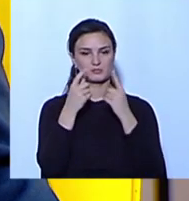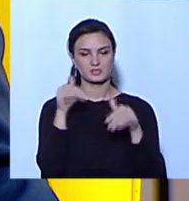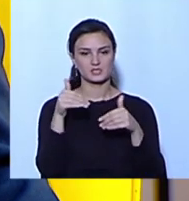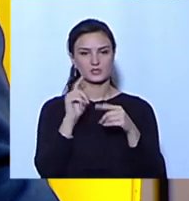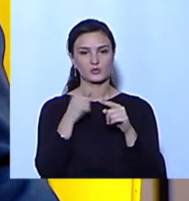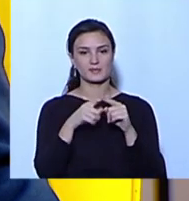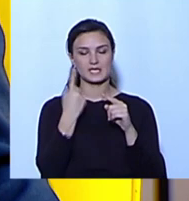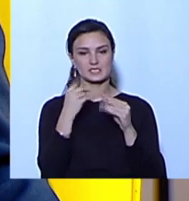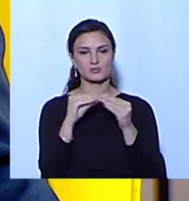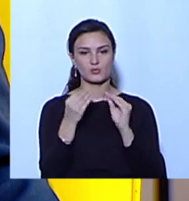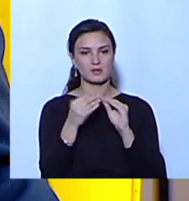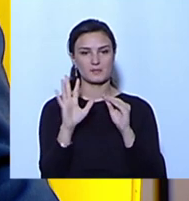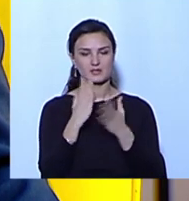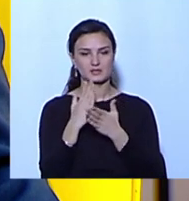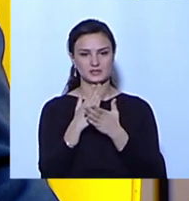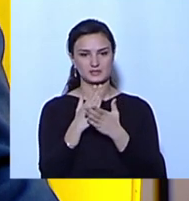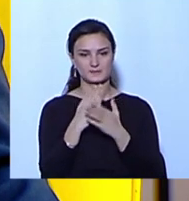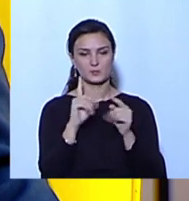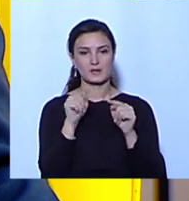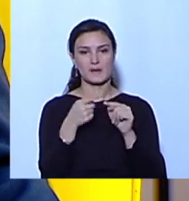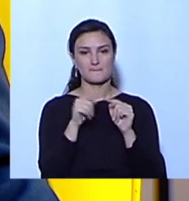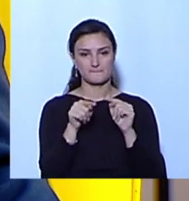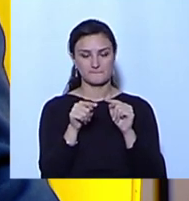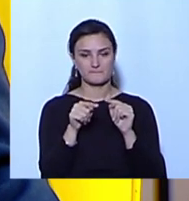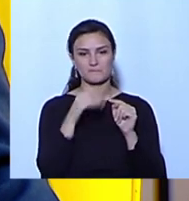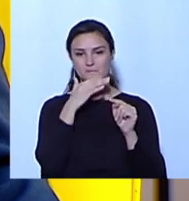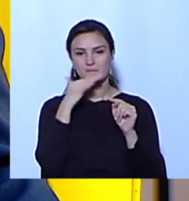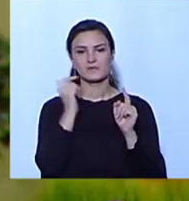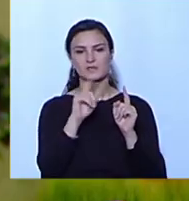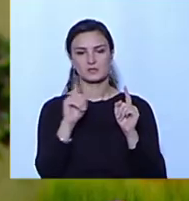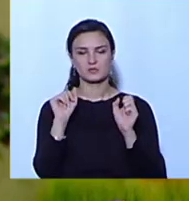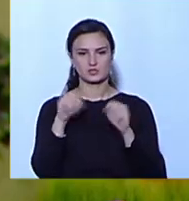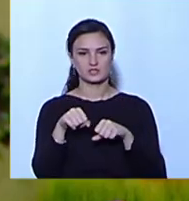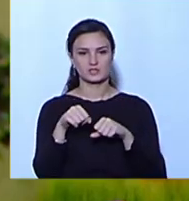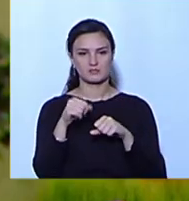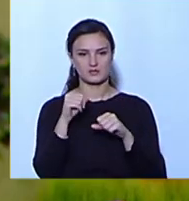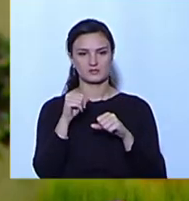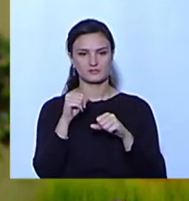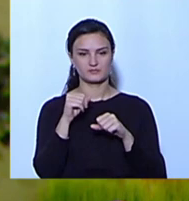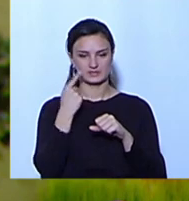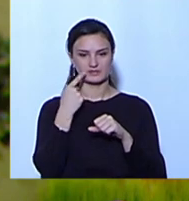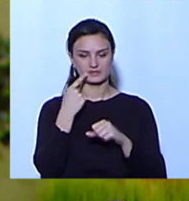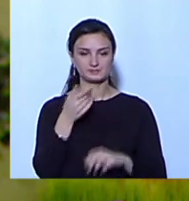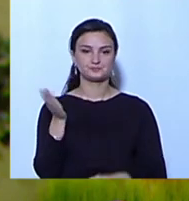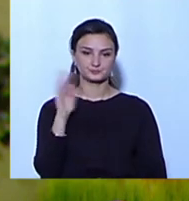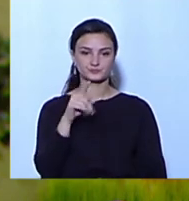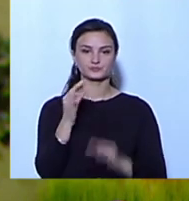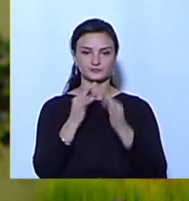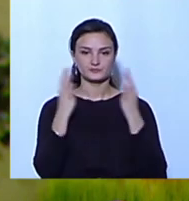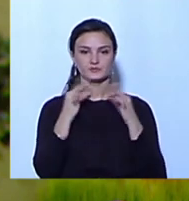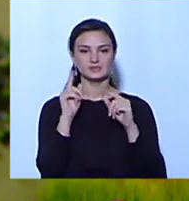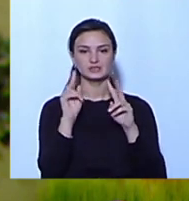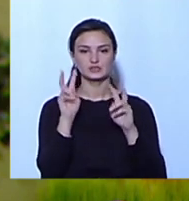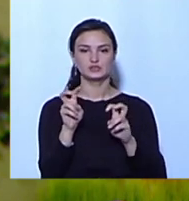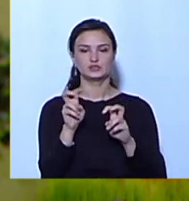ეს ერთი პრობლემა არ არის, რომ ამის მიღმა ძალიან ბევრი რამ შეიძლება ვივარაუდოთ. ამიტომ მოდით თქვენ აგვიხსენით ეს